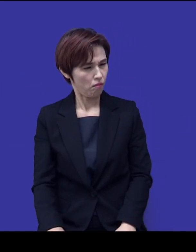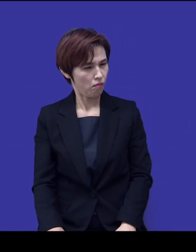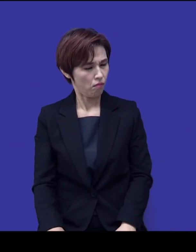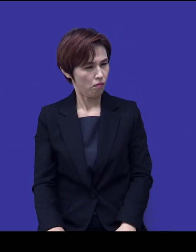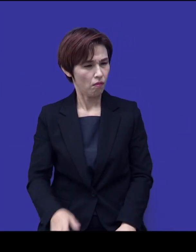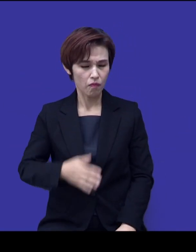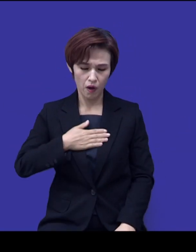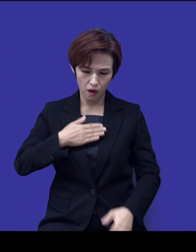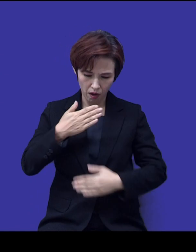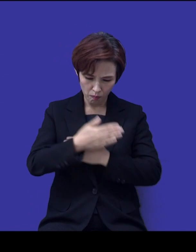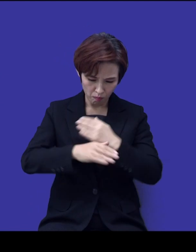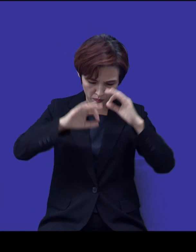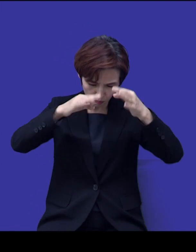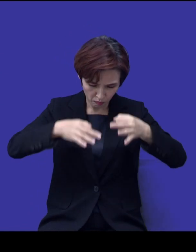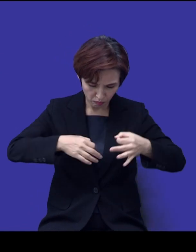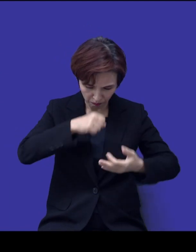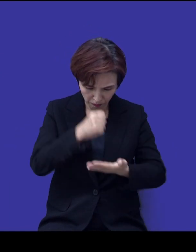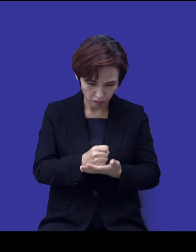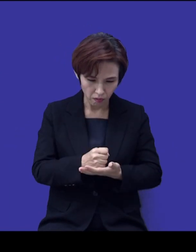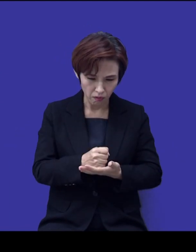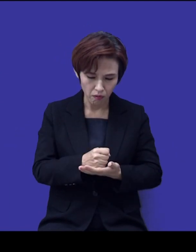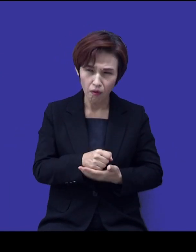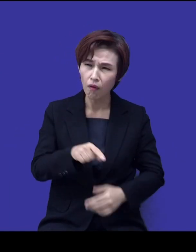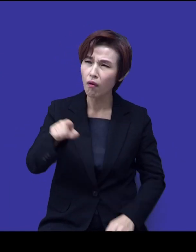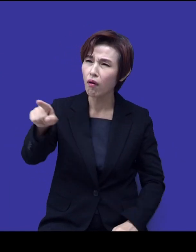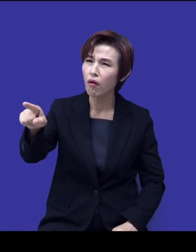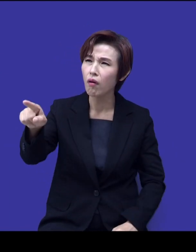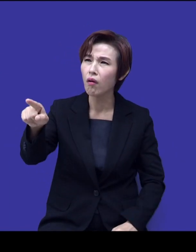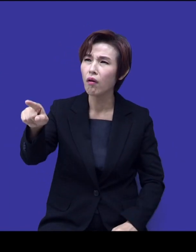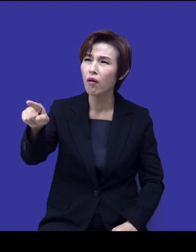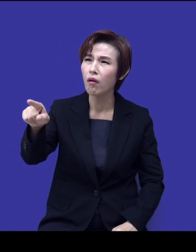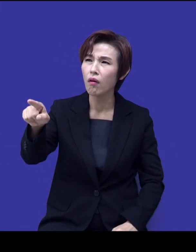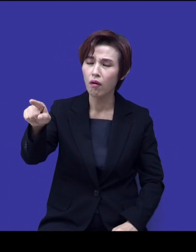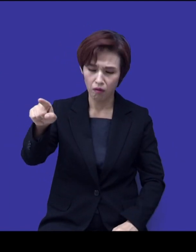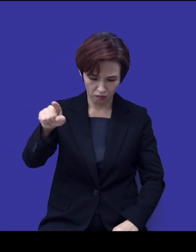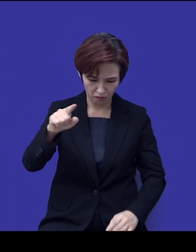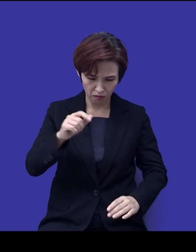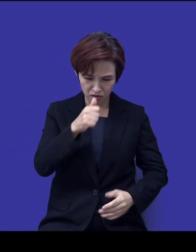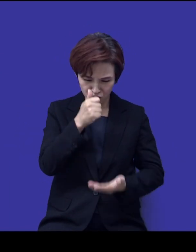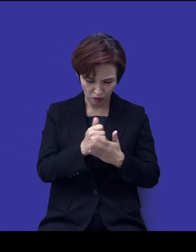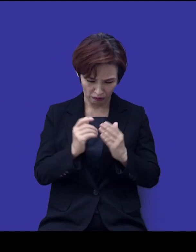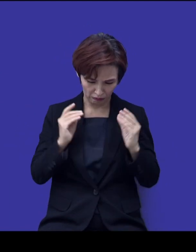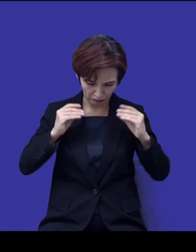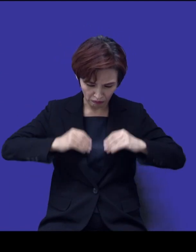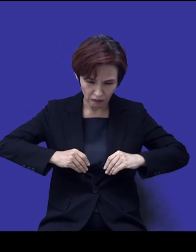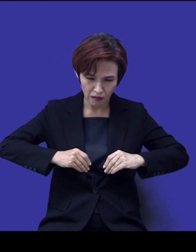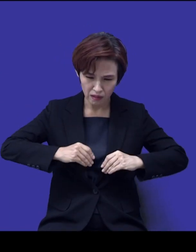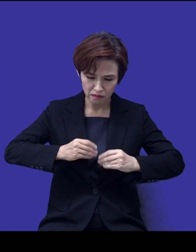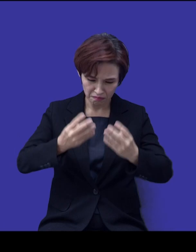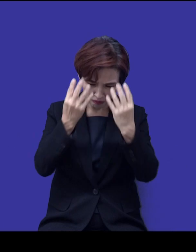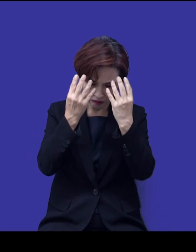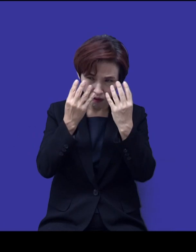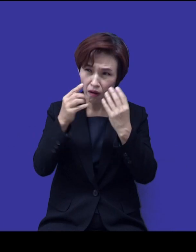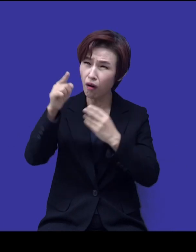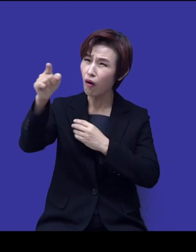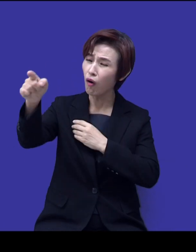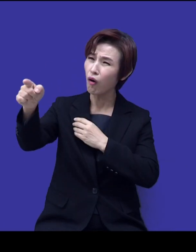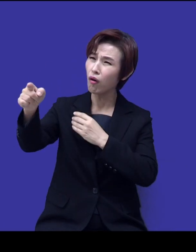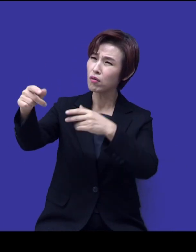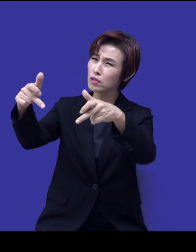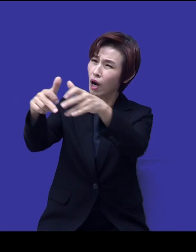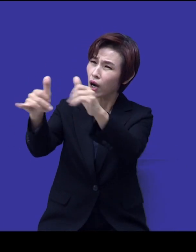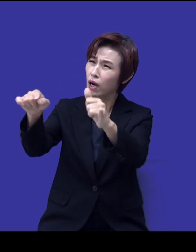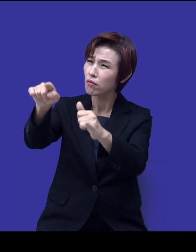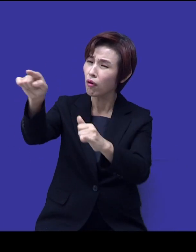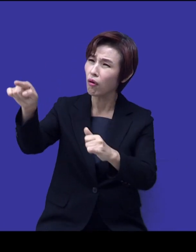예. 나는 몸이 사과인데 이런 죄수복을 여기 앉아있는데 저것들 겉으로 다 병신들인데